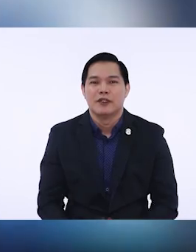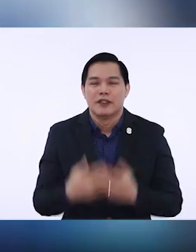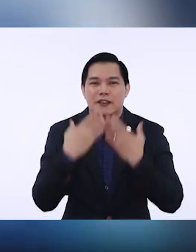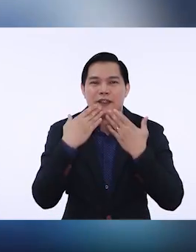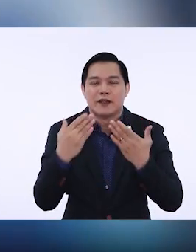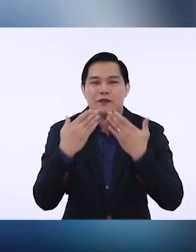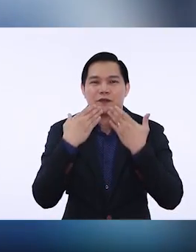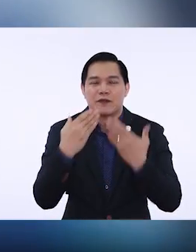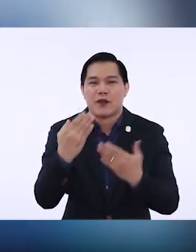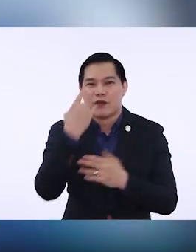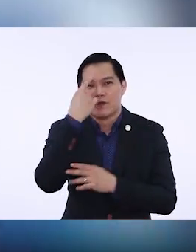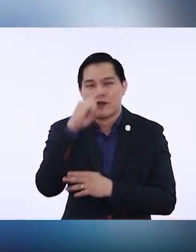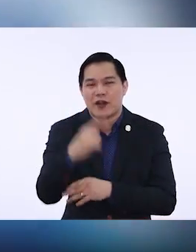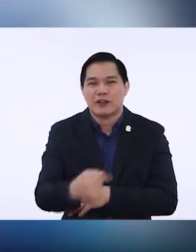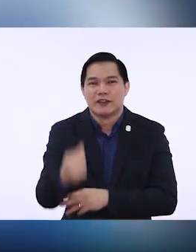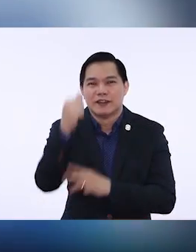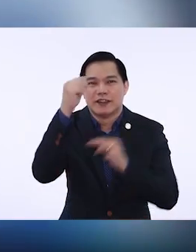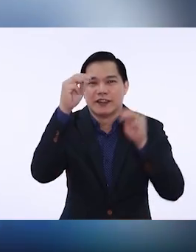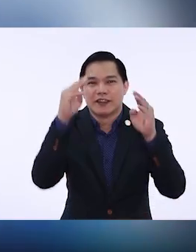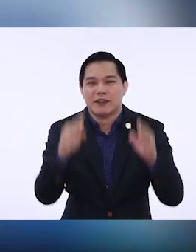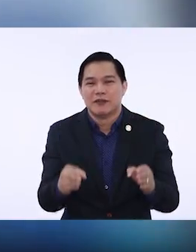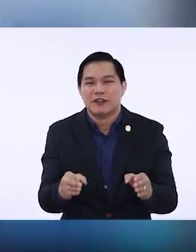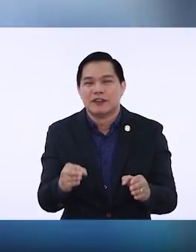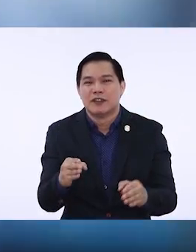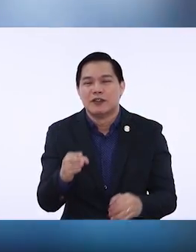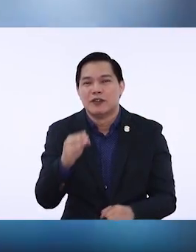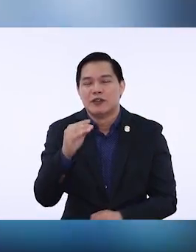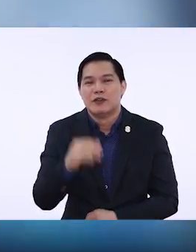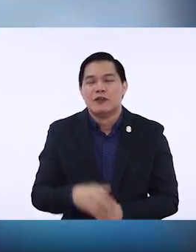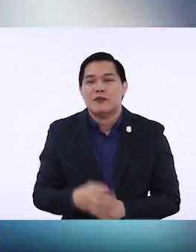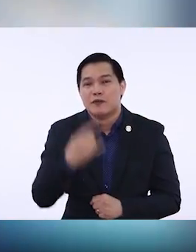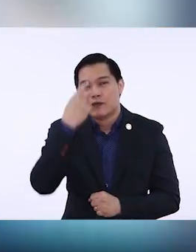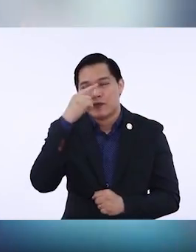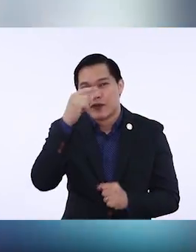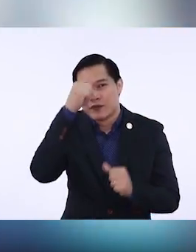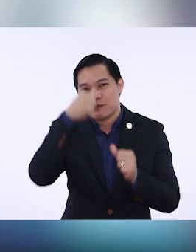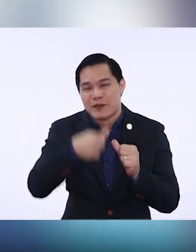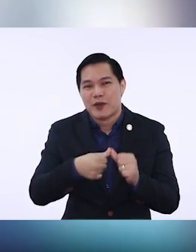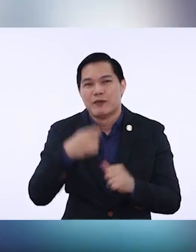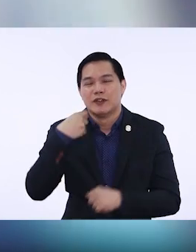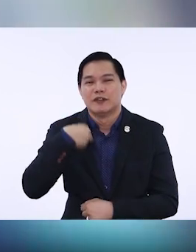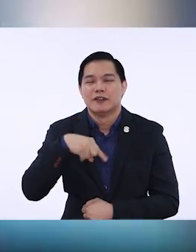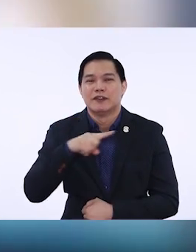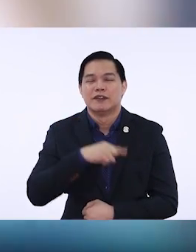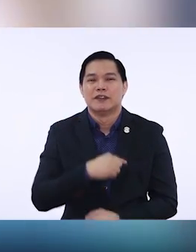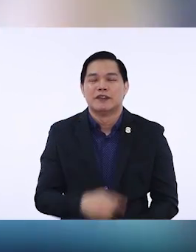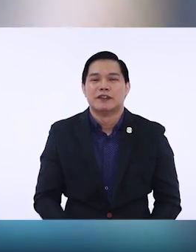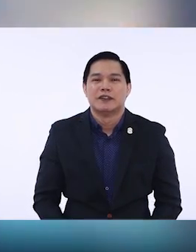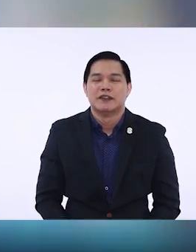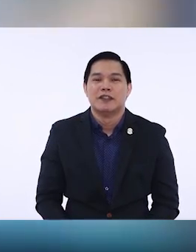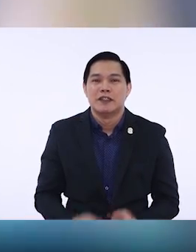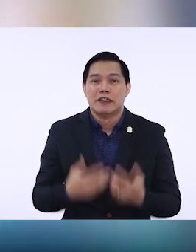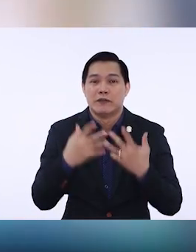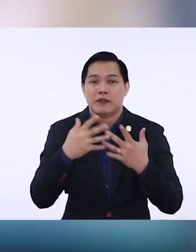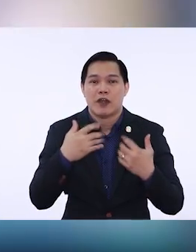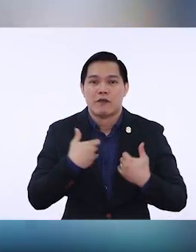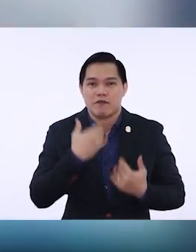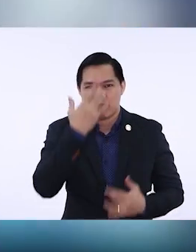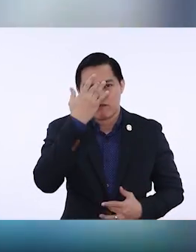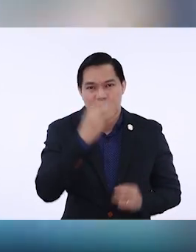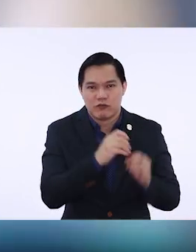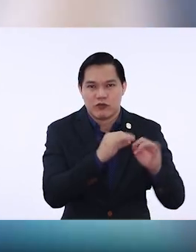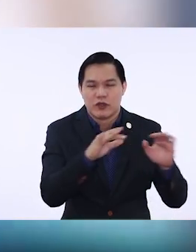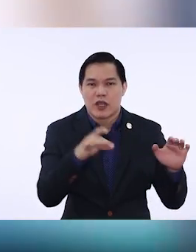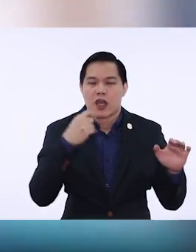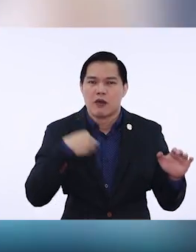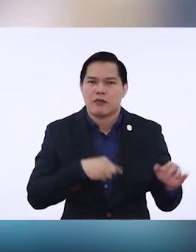Salamat po sa ating tagapamahalang pangkalahatan sa pag-alaala po sa amin kahit po mayroong pandemya. Di nyo